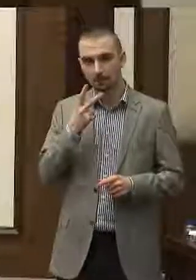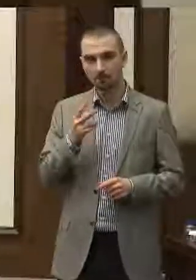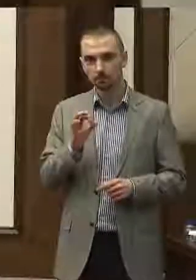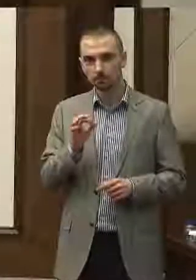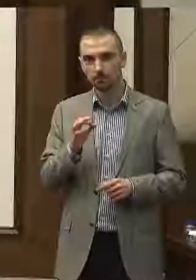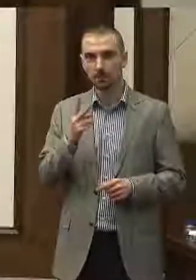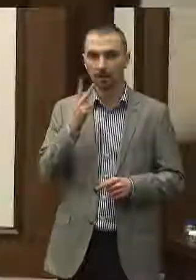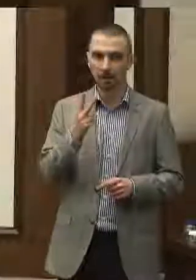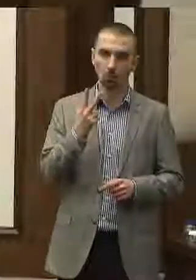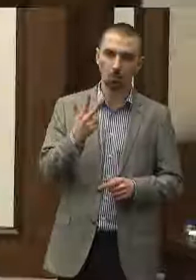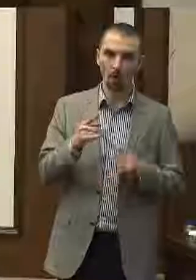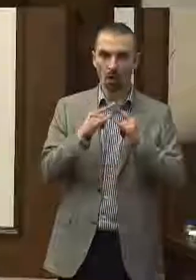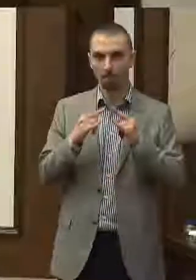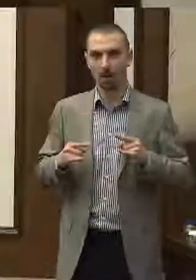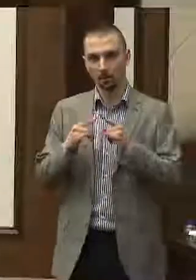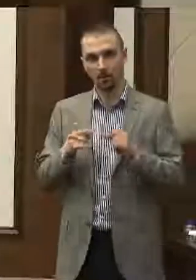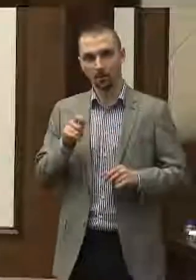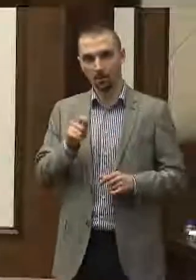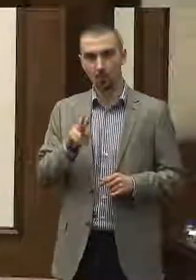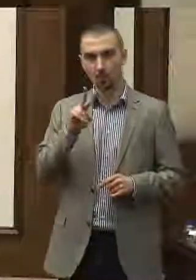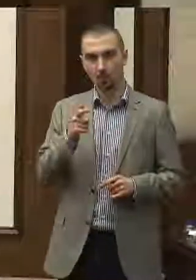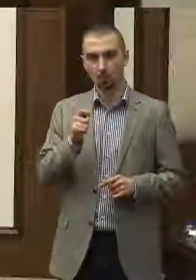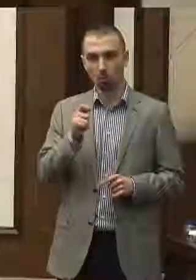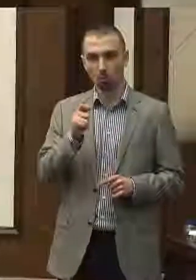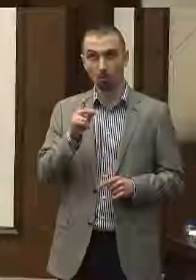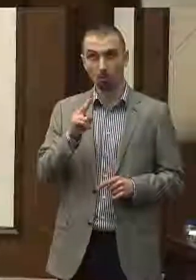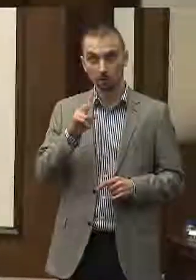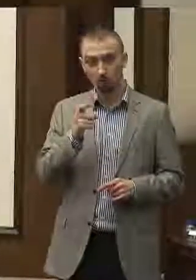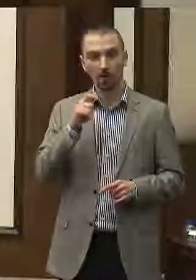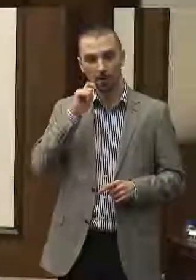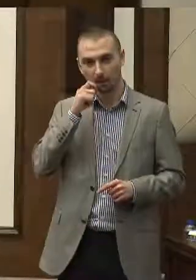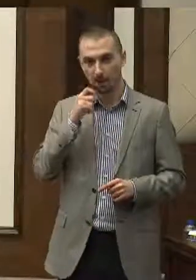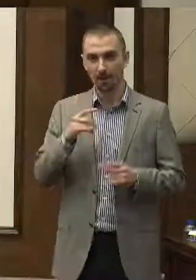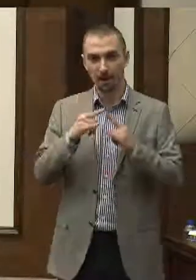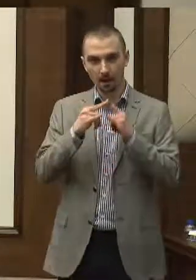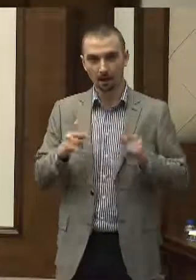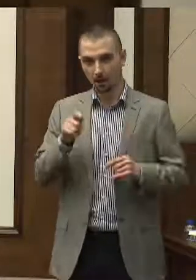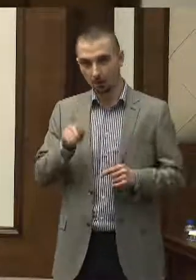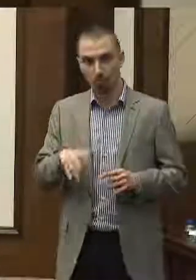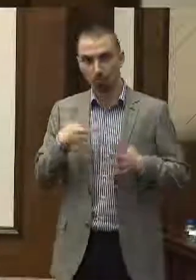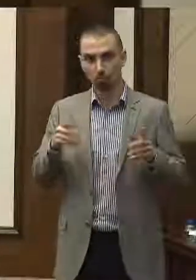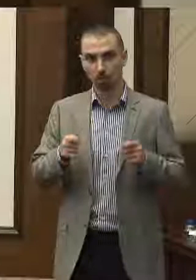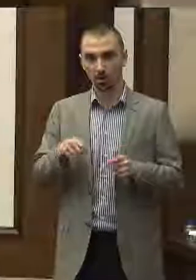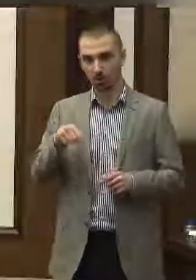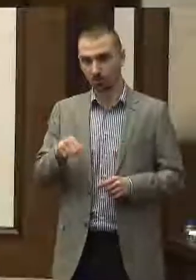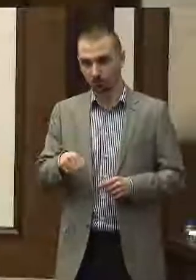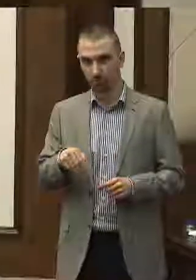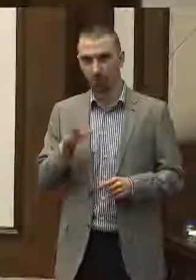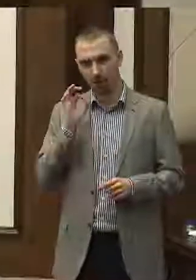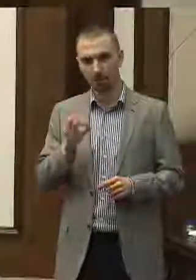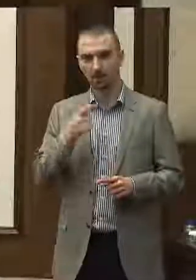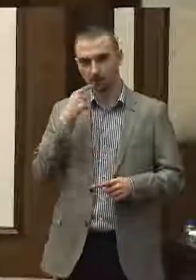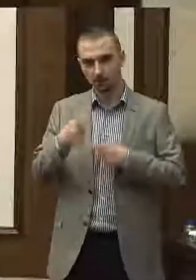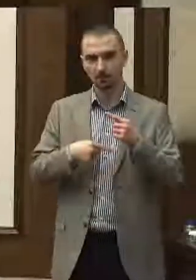2-3 kampımızla 29 Ekim kampını 9 yıldır Büyükçekmece olarak